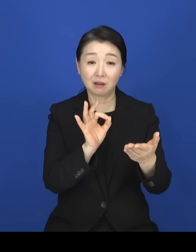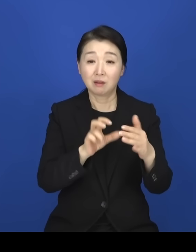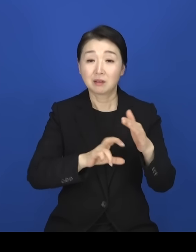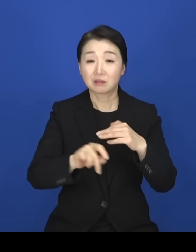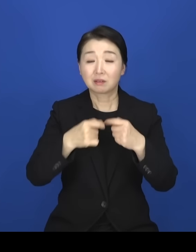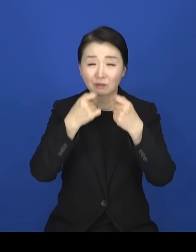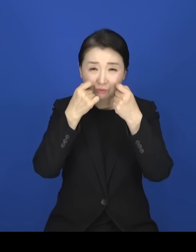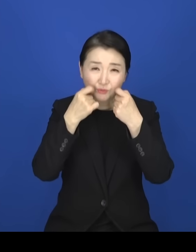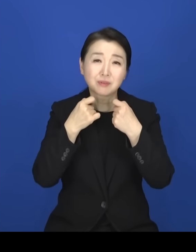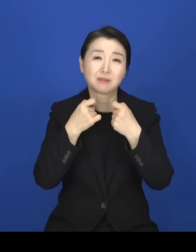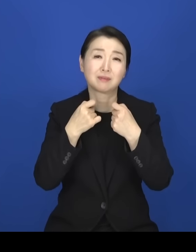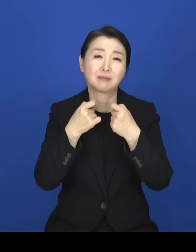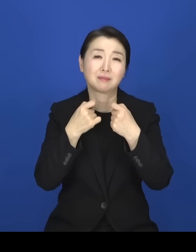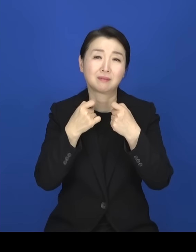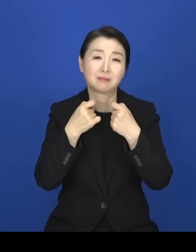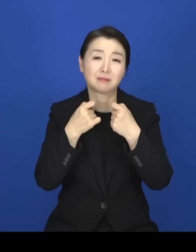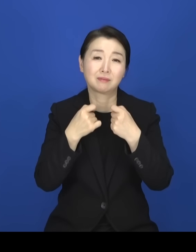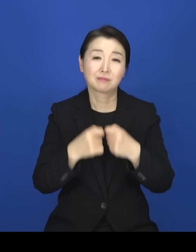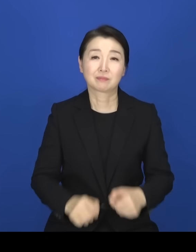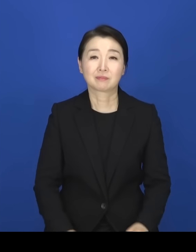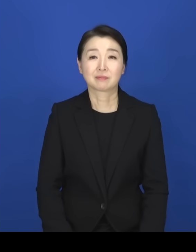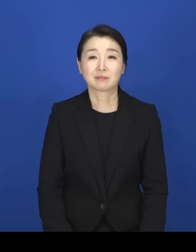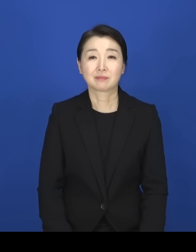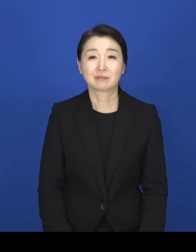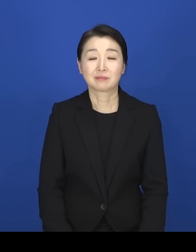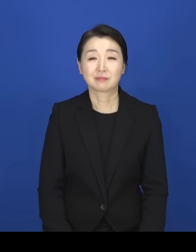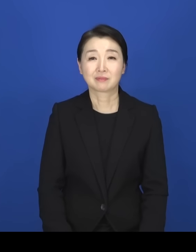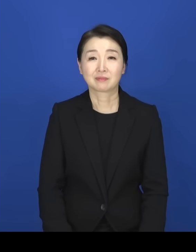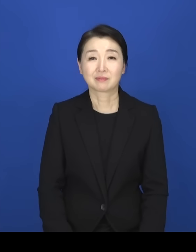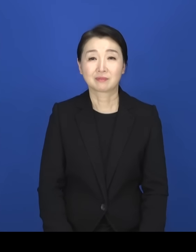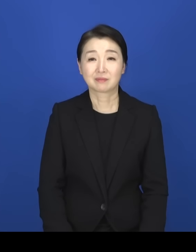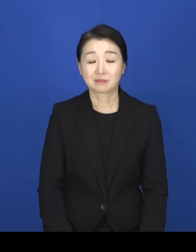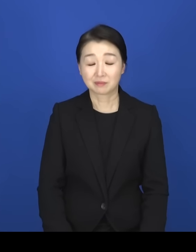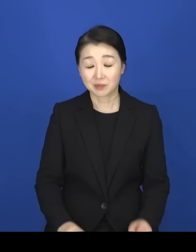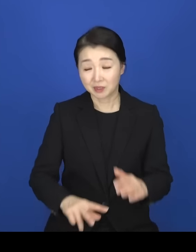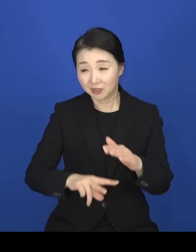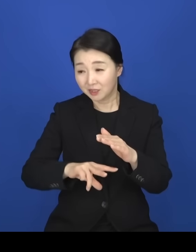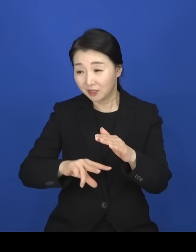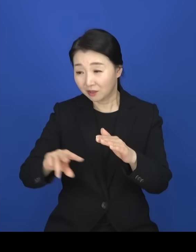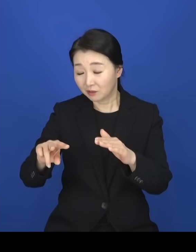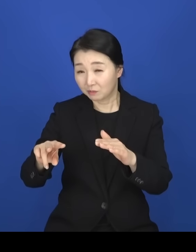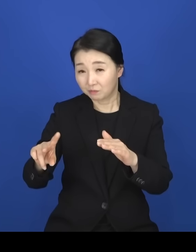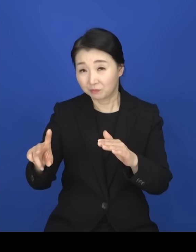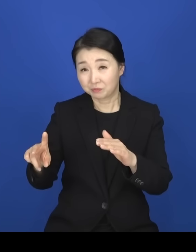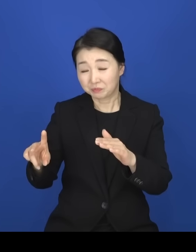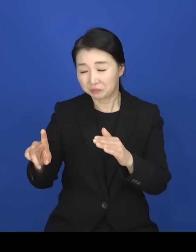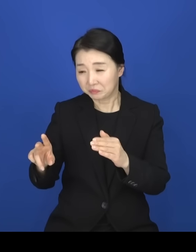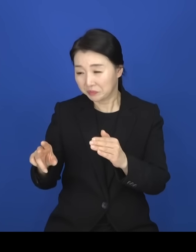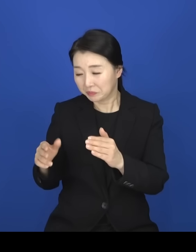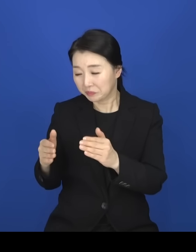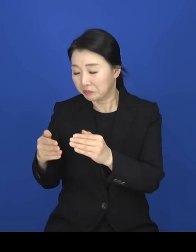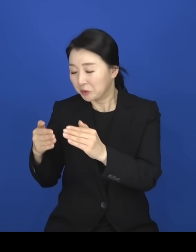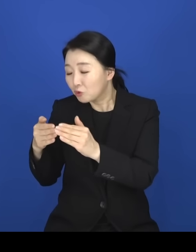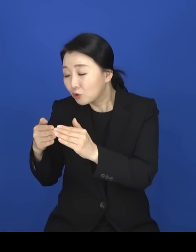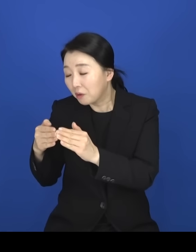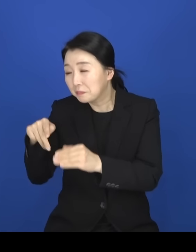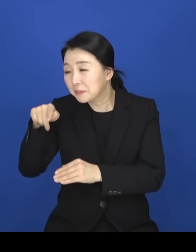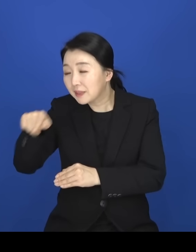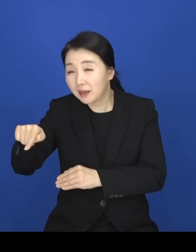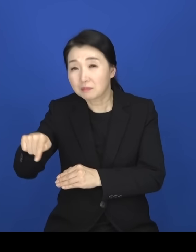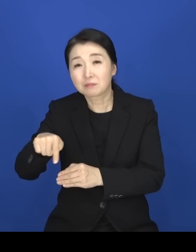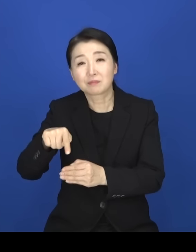지하철에서 너무 주저앉아서 운 거예요. 지하철에서 걸어가다가 구석에 가서 잘 설명은 안 됐는데